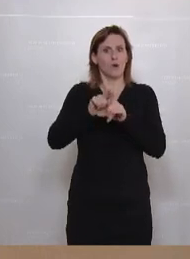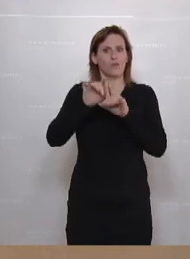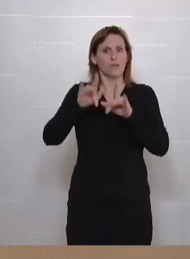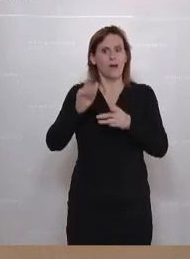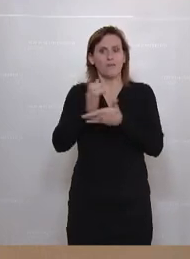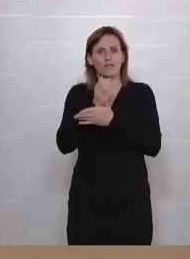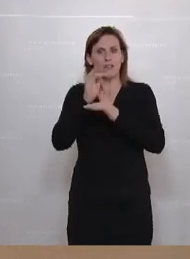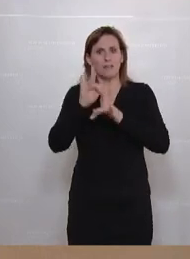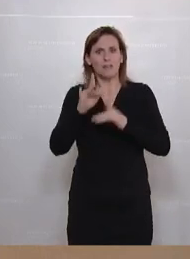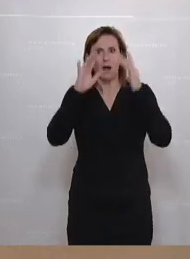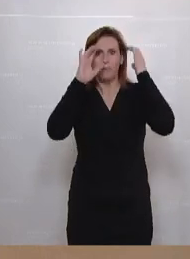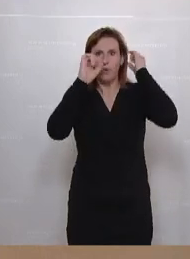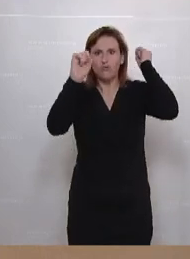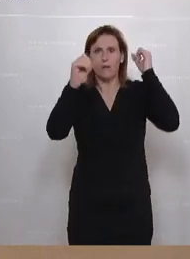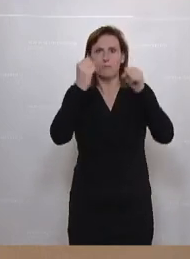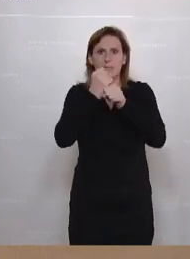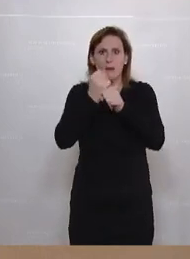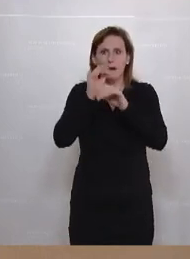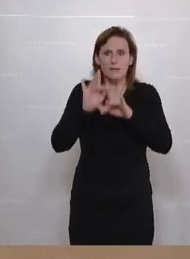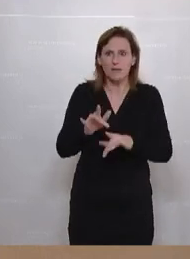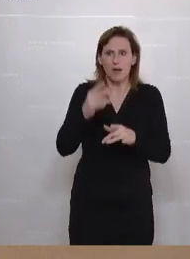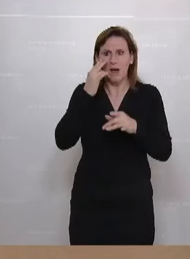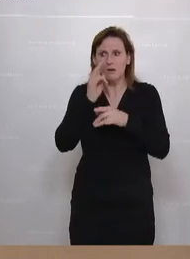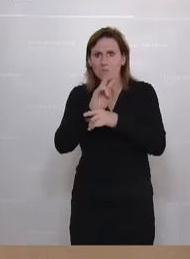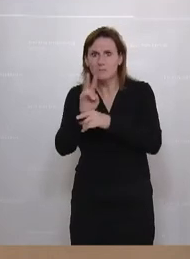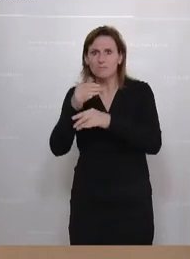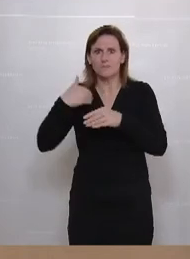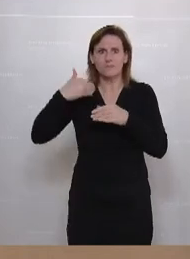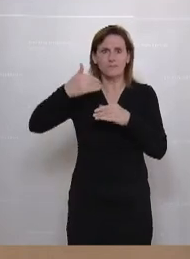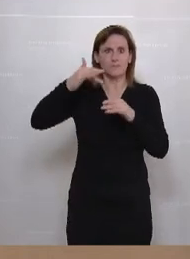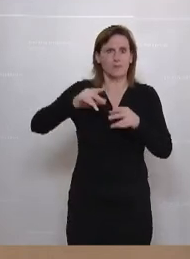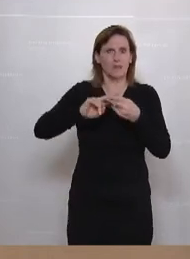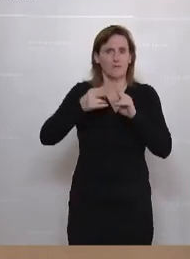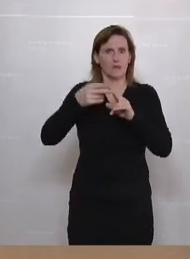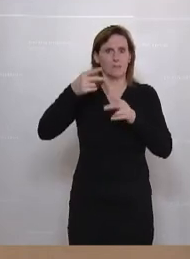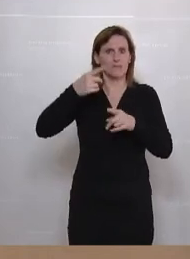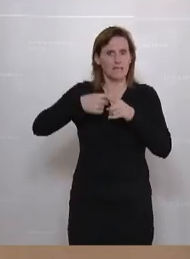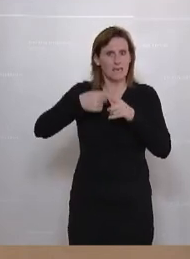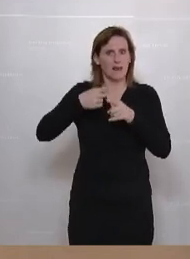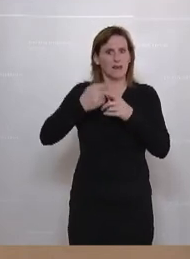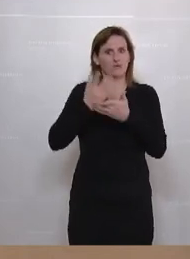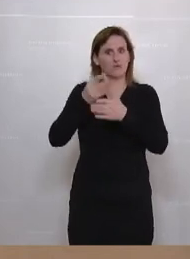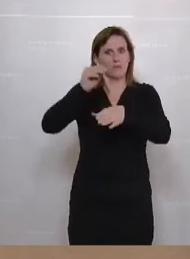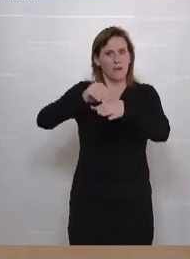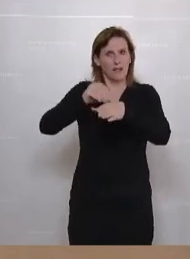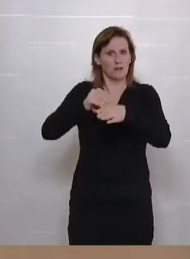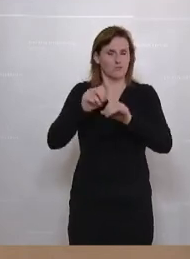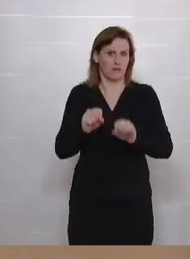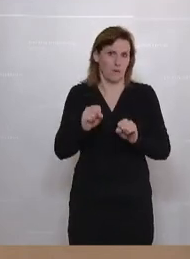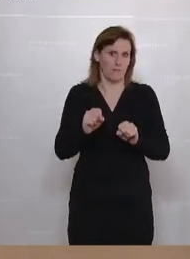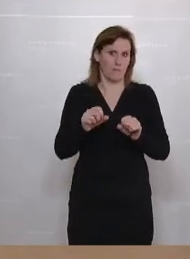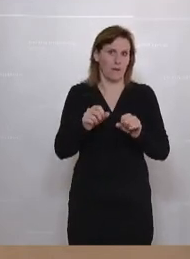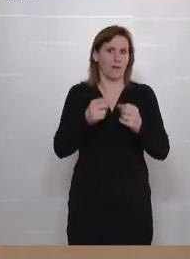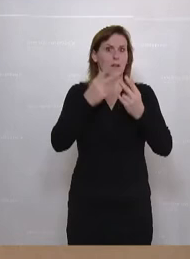anderer EU-Botschaften. Das ist ein Thema, das ganz regelmäßig bei unseren Treffen mit dem Griechenland aufgebracht wird. Und natürlich ist